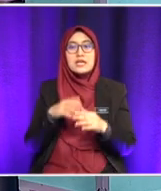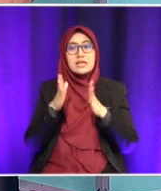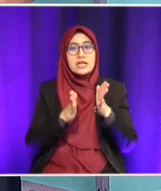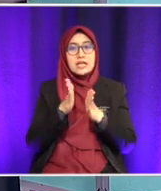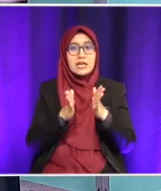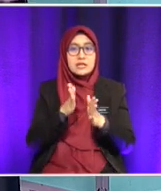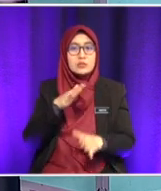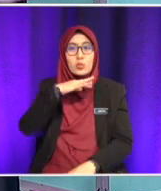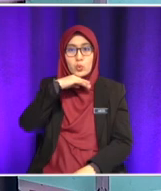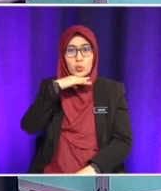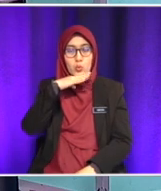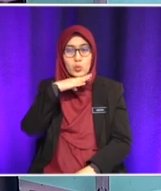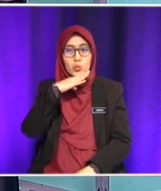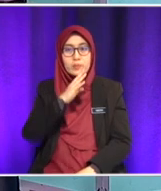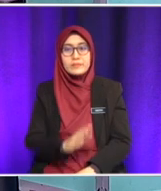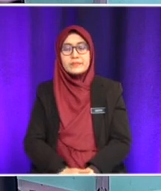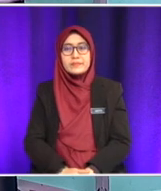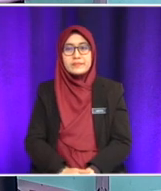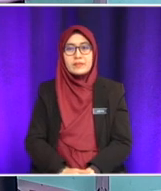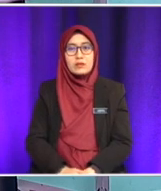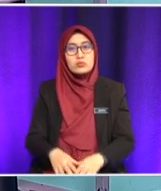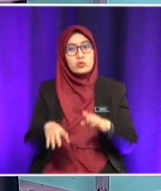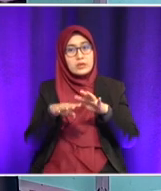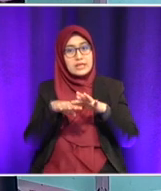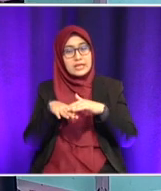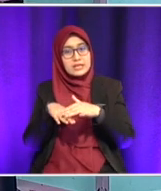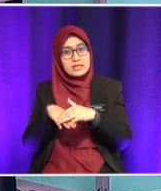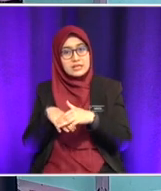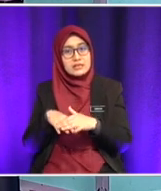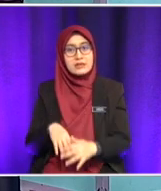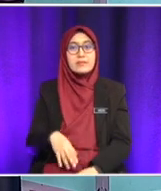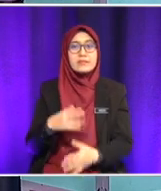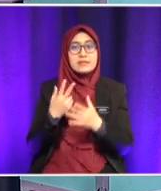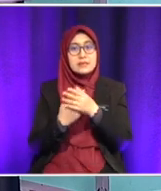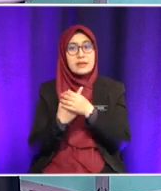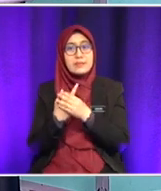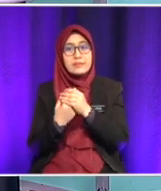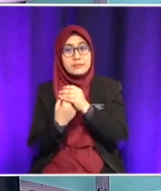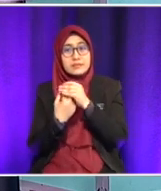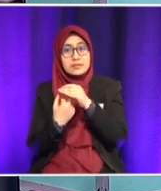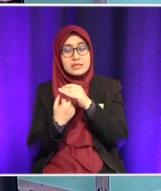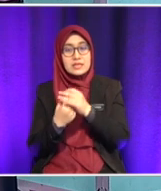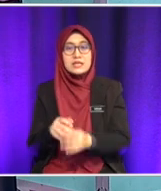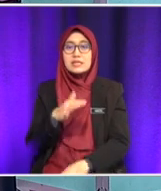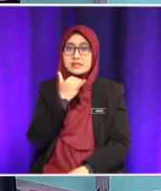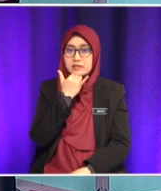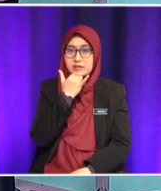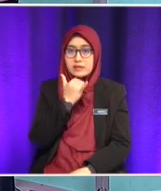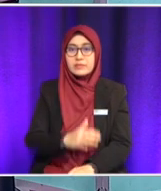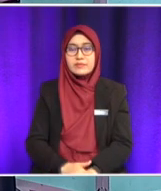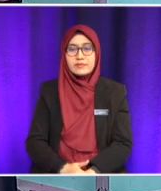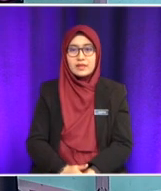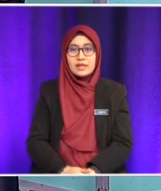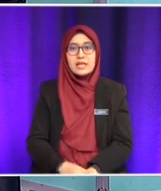anggota badan ke itu termasuk juga di bawah gangguan seksual dan yang kelima